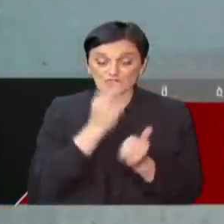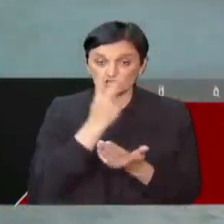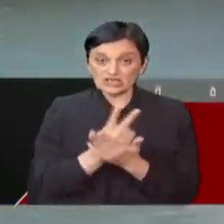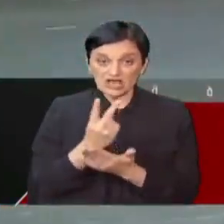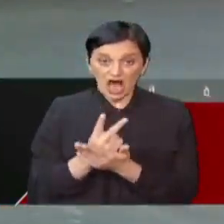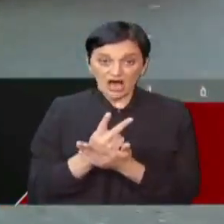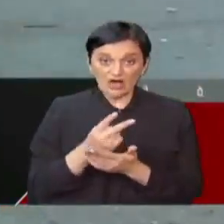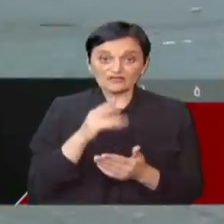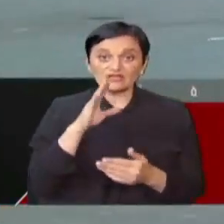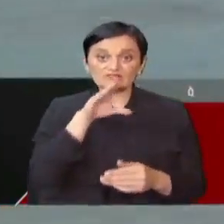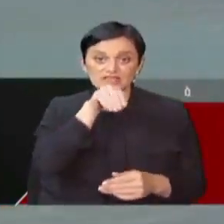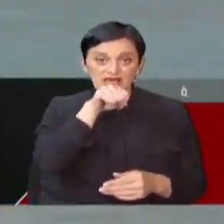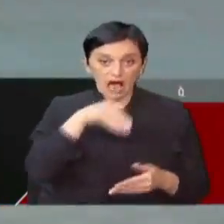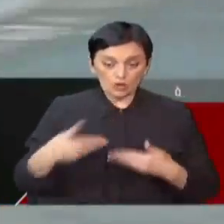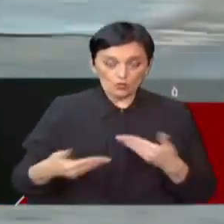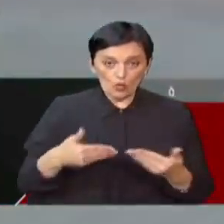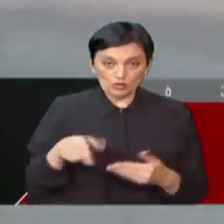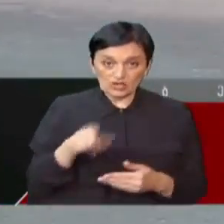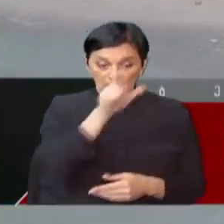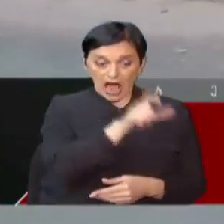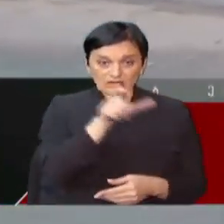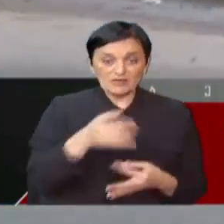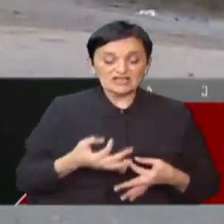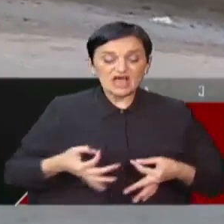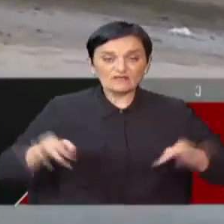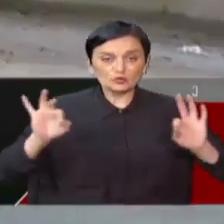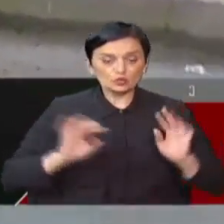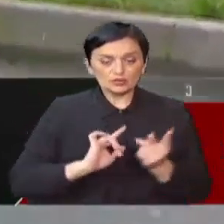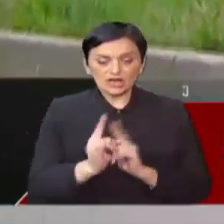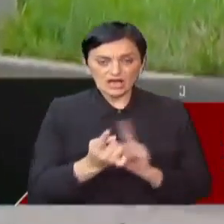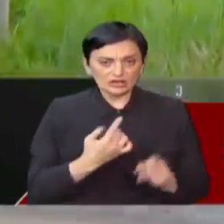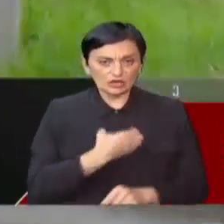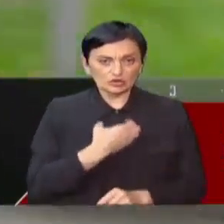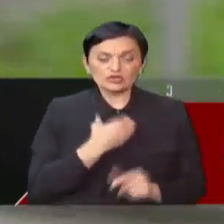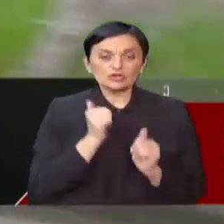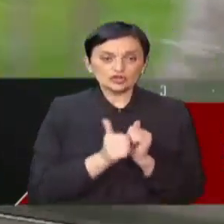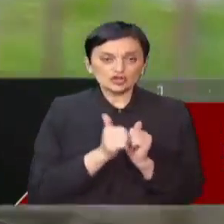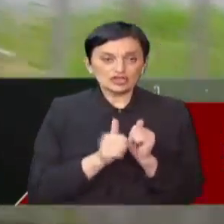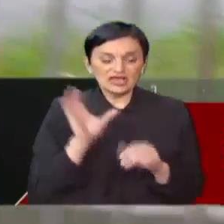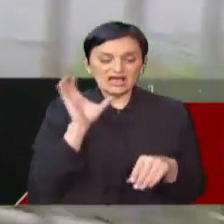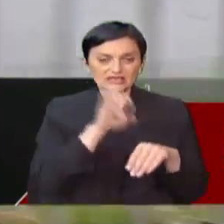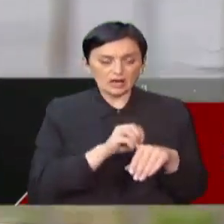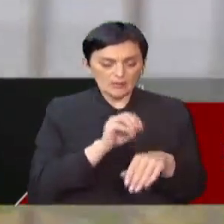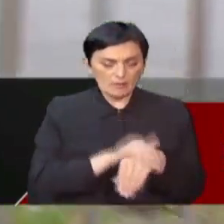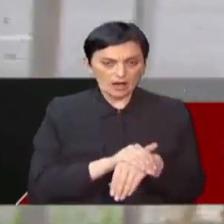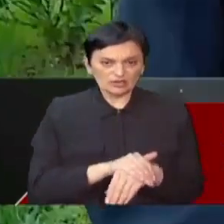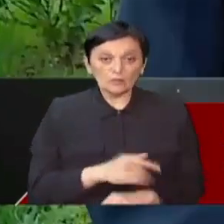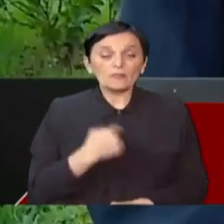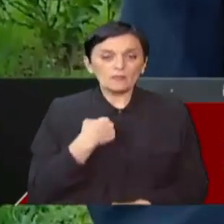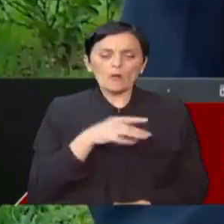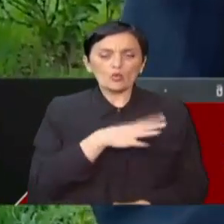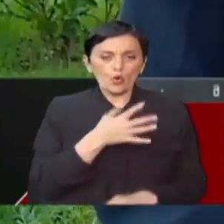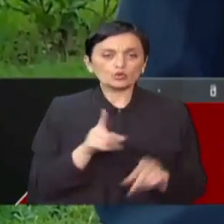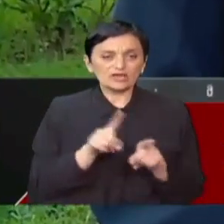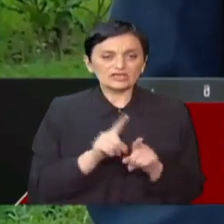ხროვად მოსიარულე ძაღლებს. ამის გამო ადამიანებს თავისუფლად გადაადგილების ეშინიათ. ხშირია დაკბენის ფაქტებიც. მე მქონდა